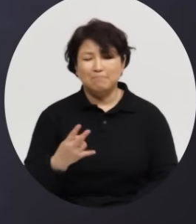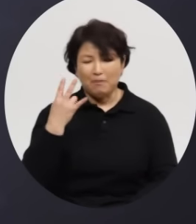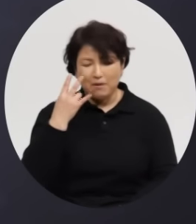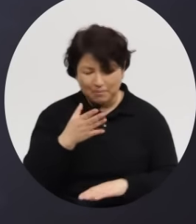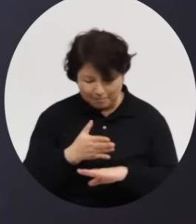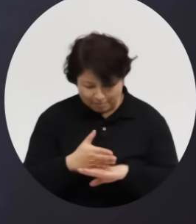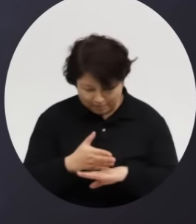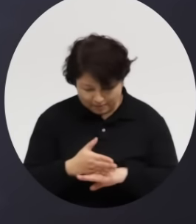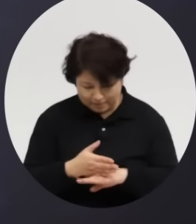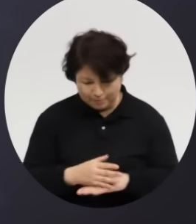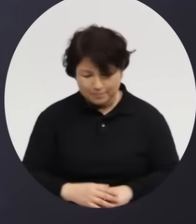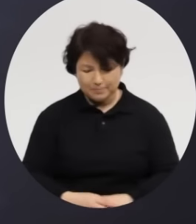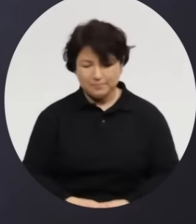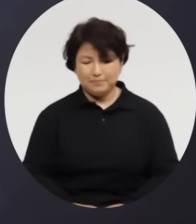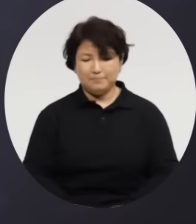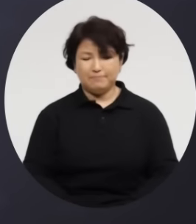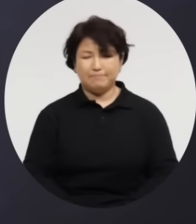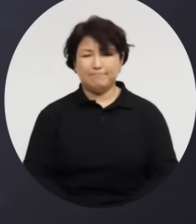네, 감사합니다. 네.